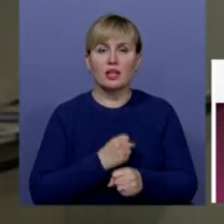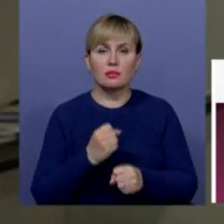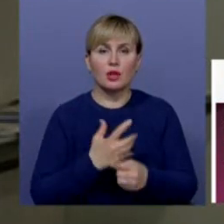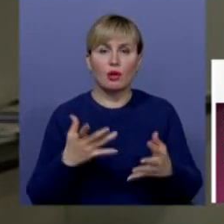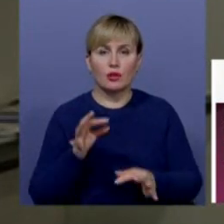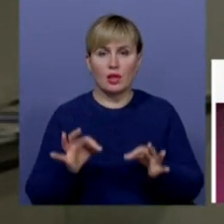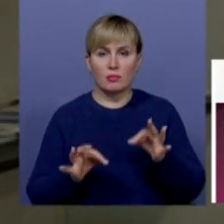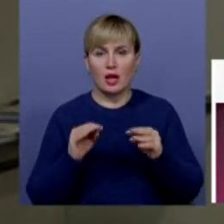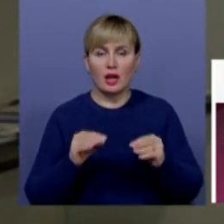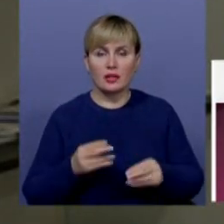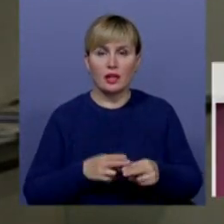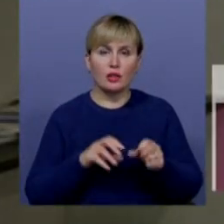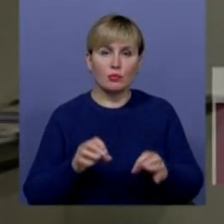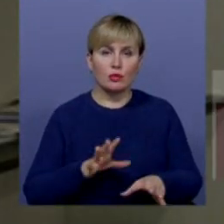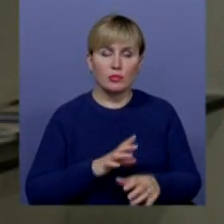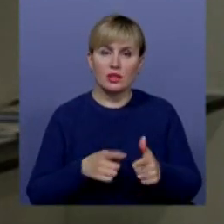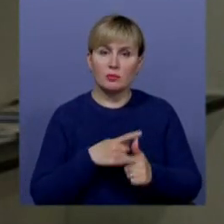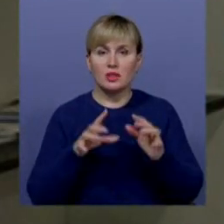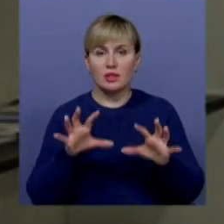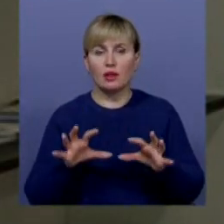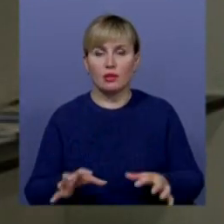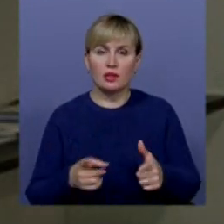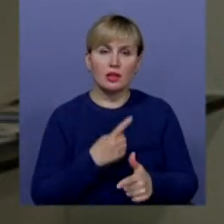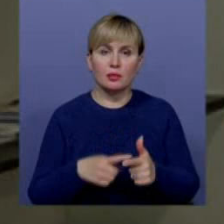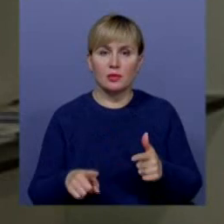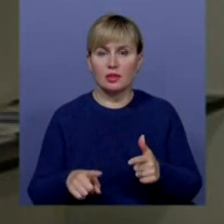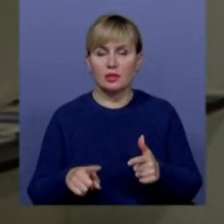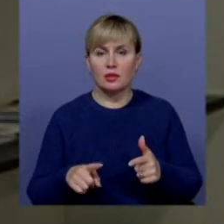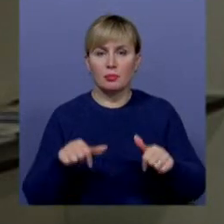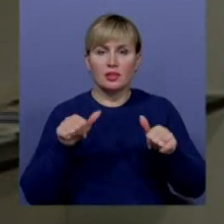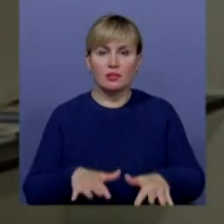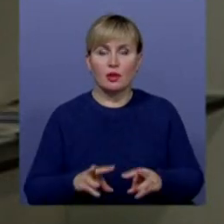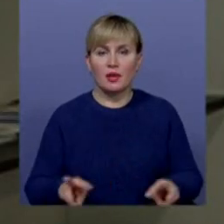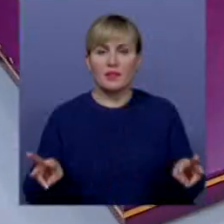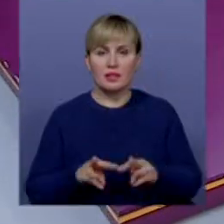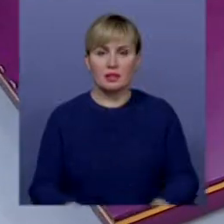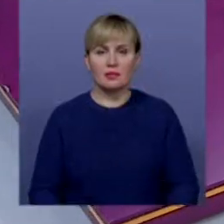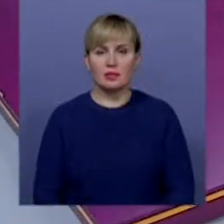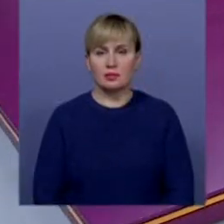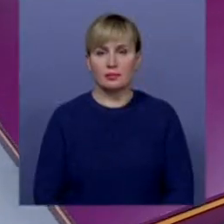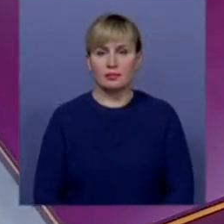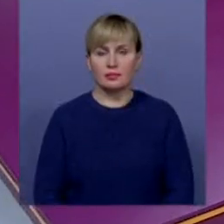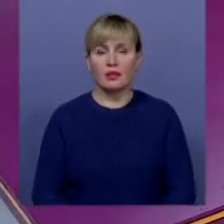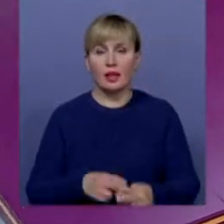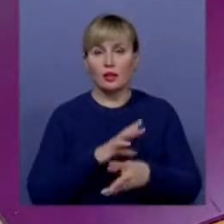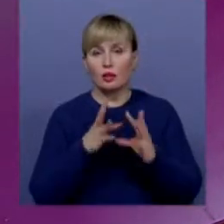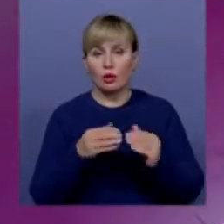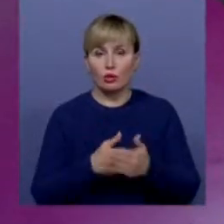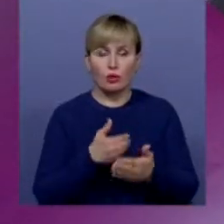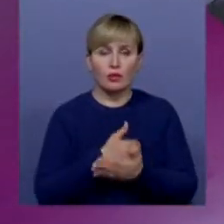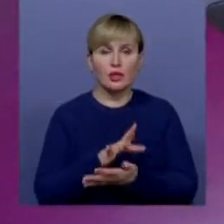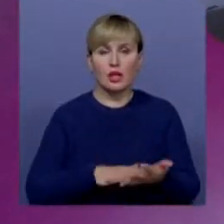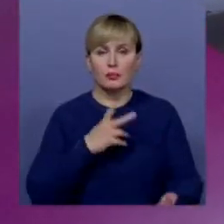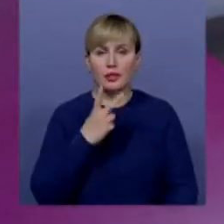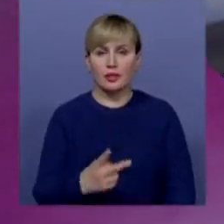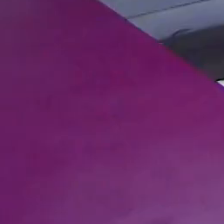какой-то нормативный акт. Это может быть либо закон, либо постановление правительства. Это итоговые новости. Смотрите